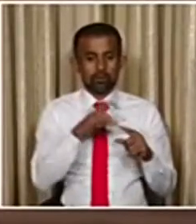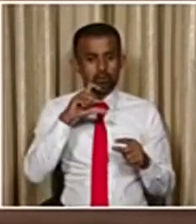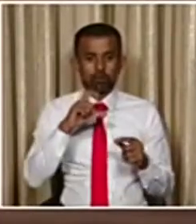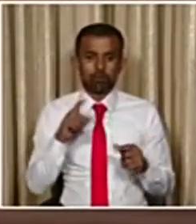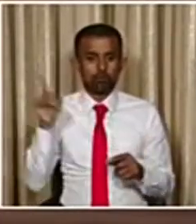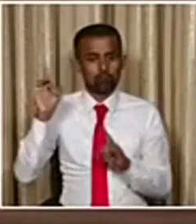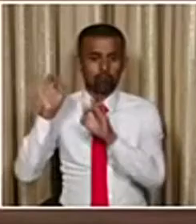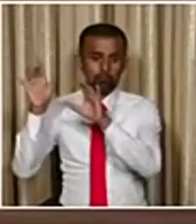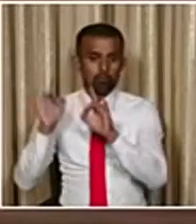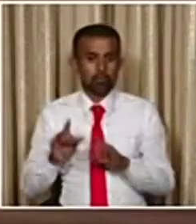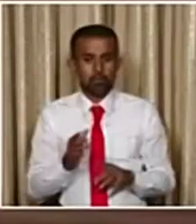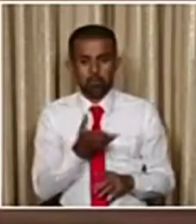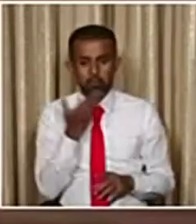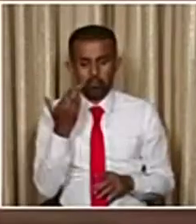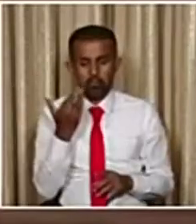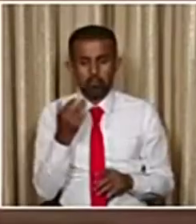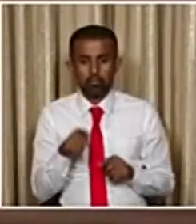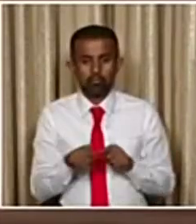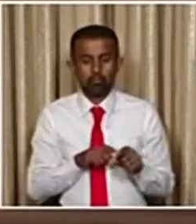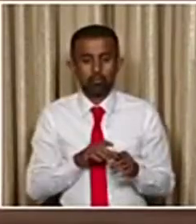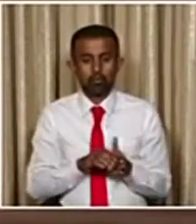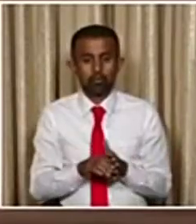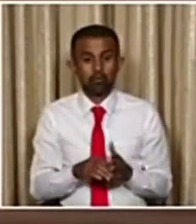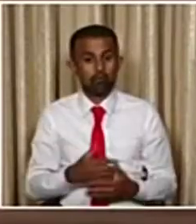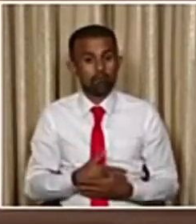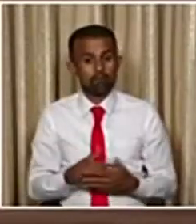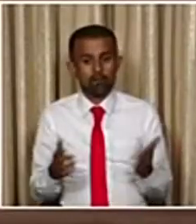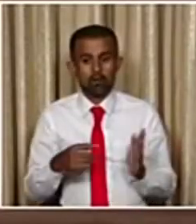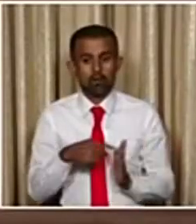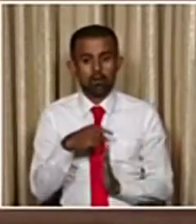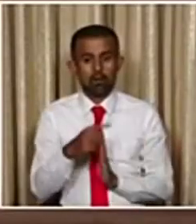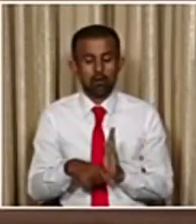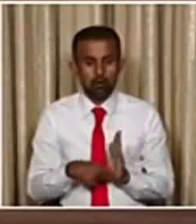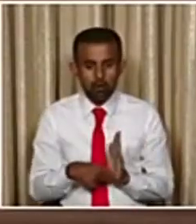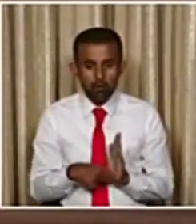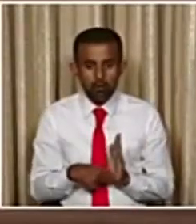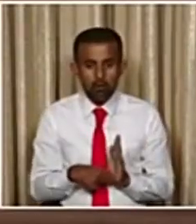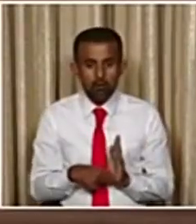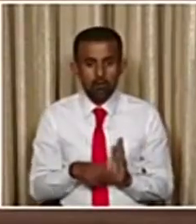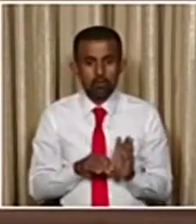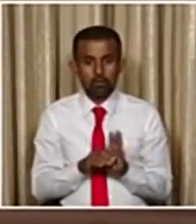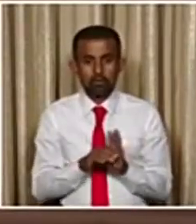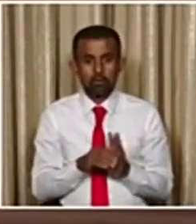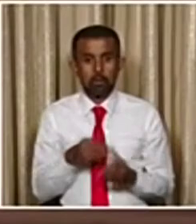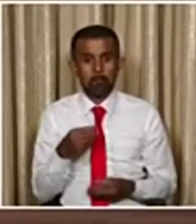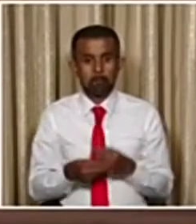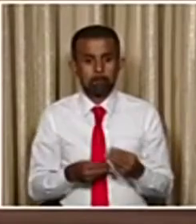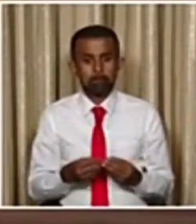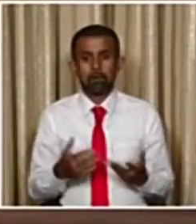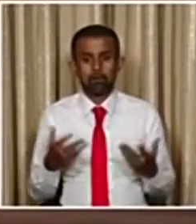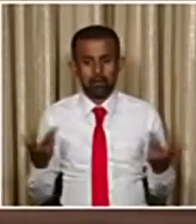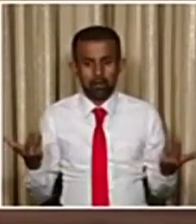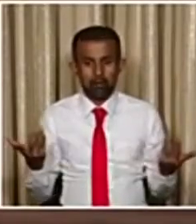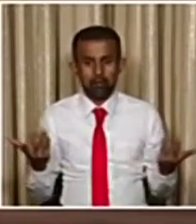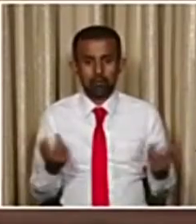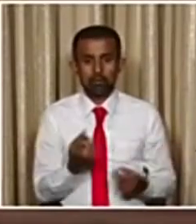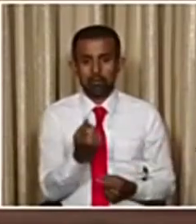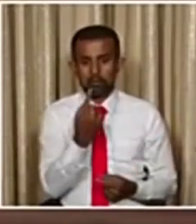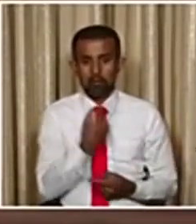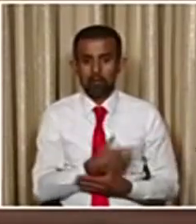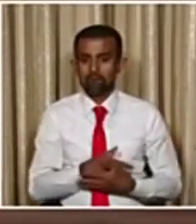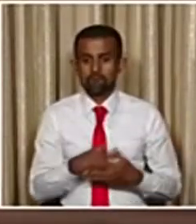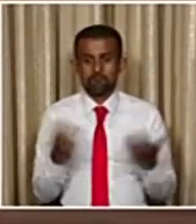වෙන්න පුළුවන්. නමුත් ඔය කියන විදිහේ කැසිනෝ විශාල ප්‍රමාණයක් දාන ලංකාවේ ඒ කැසිනෝස් වලට බිස්නස් තියෙන්නේ නැහැ. අර කියන